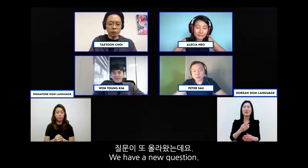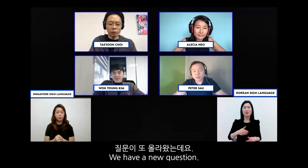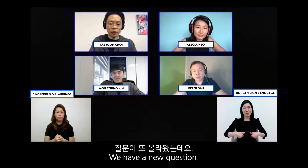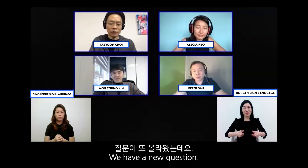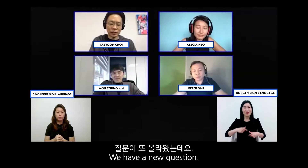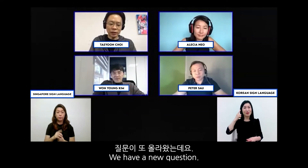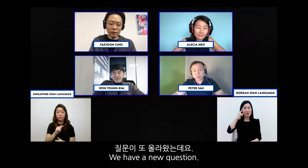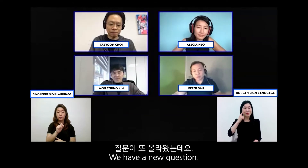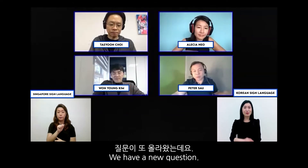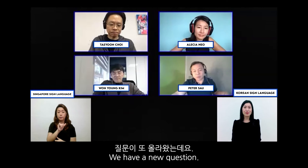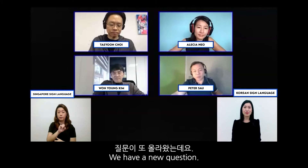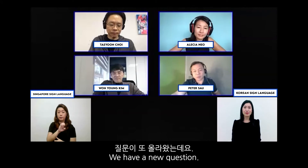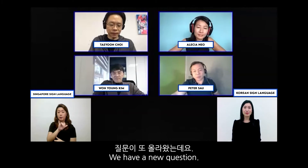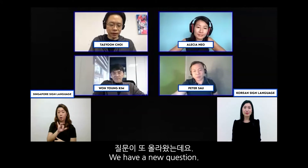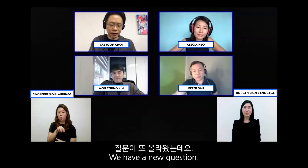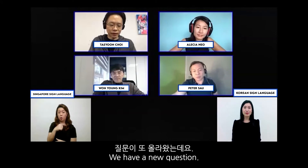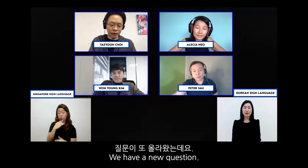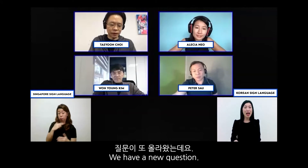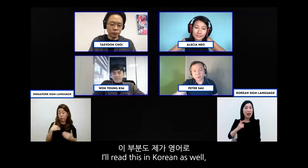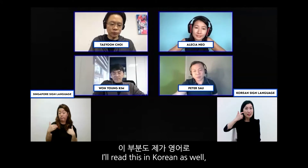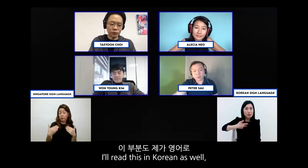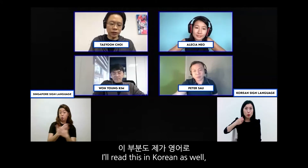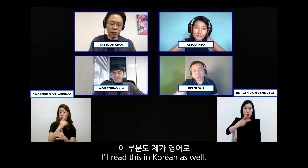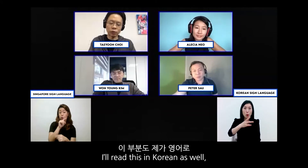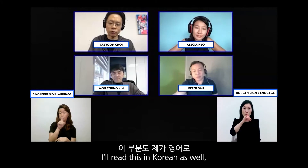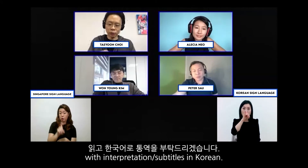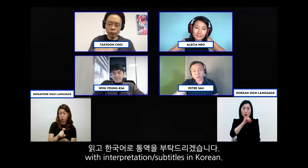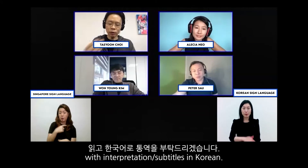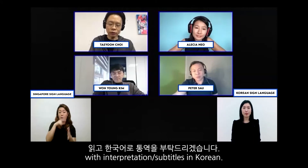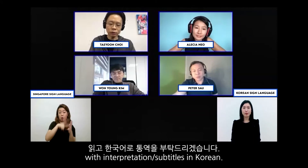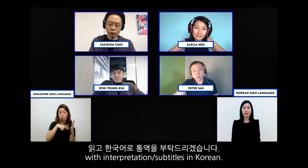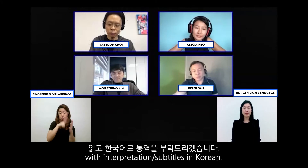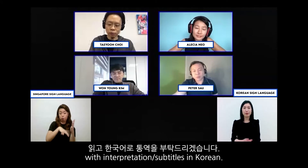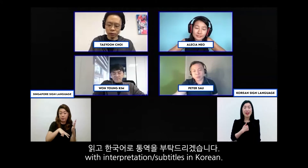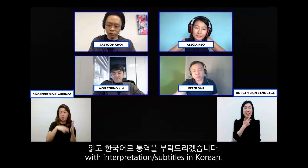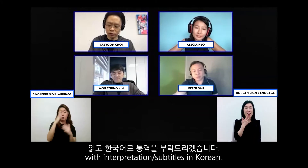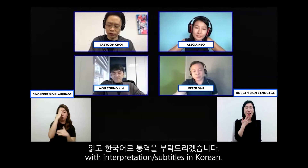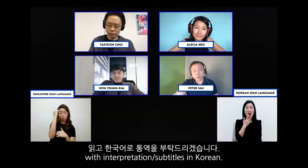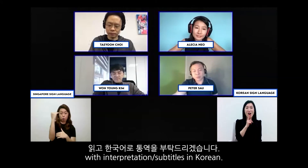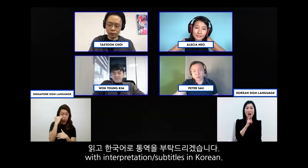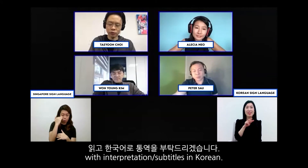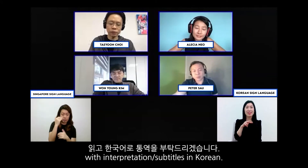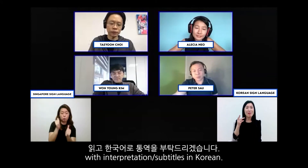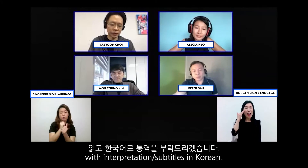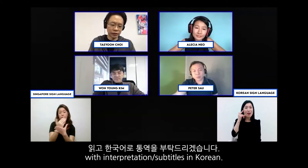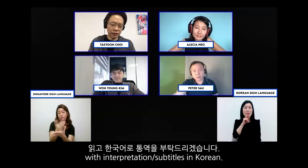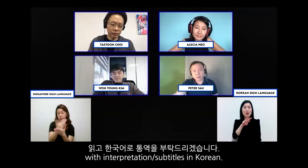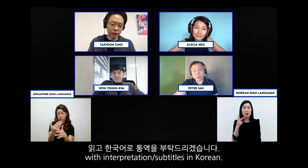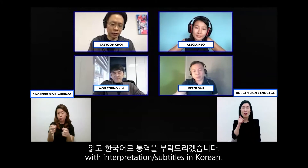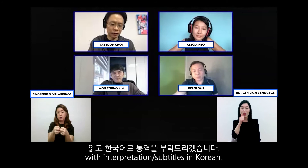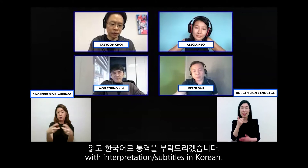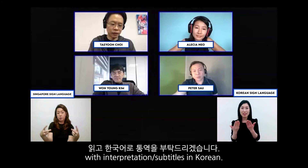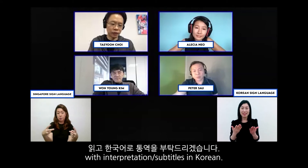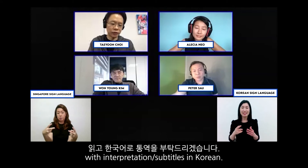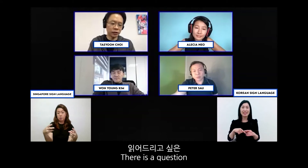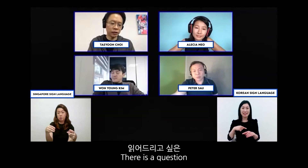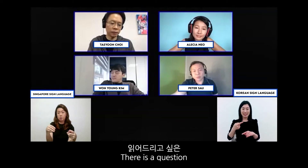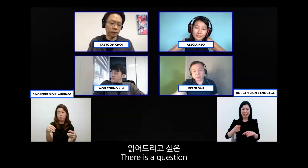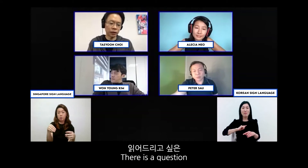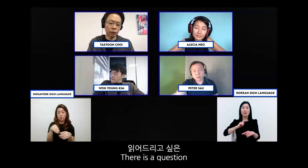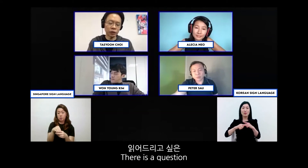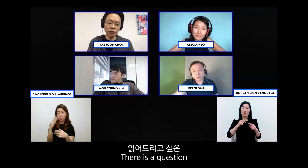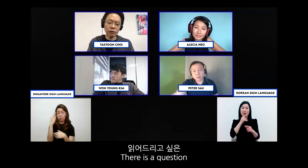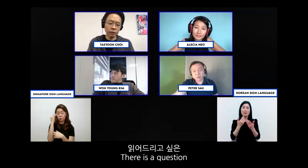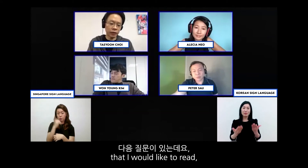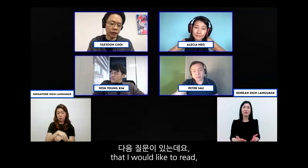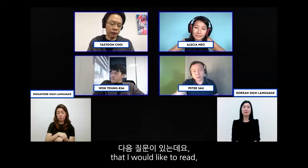질문이 또 올라왔는데요. 이 부분도 제가 영어로 읽고 한국어로 해석을 부탁드리겠습니다. There's